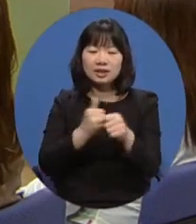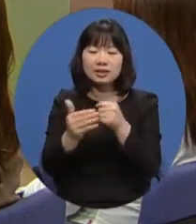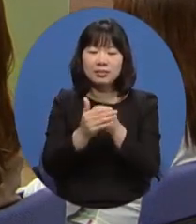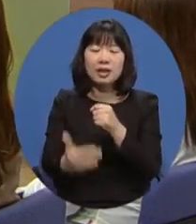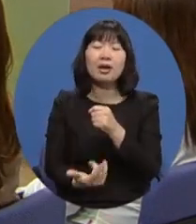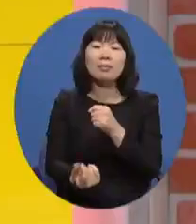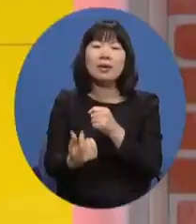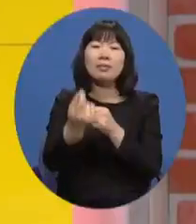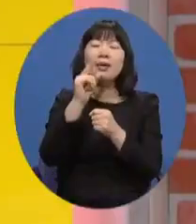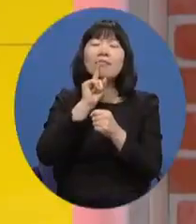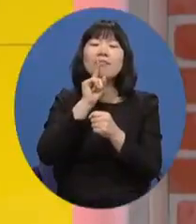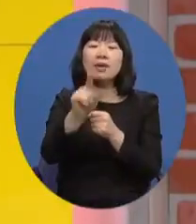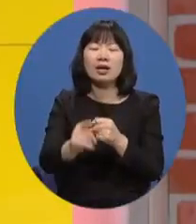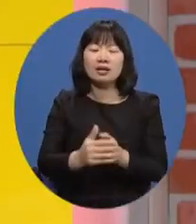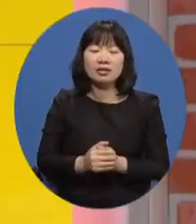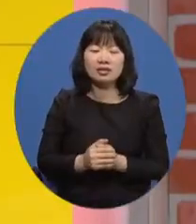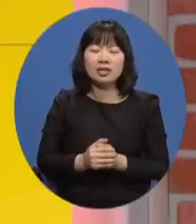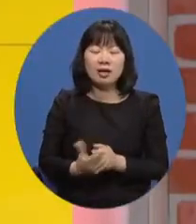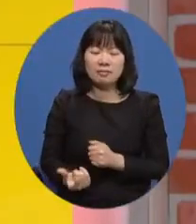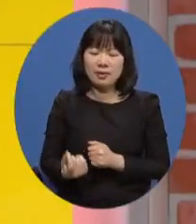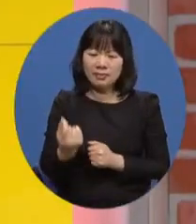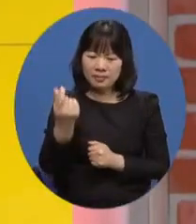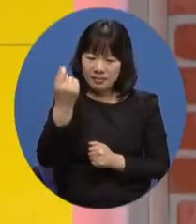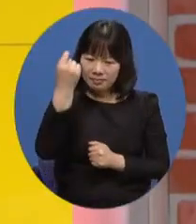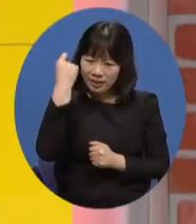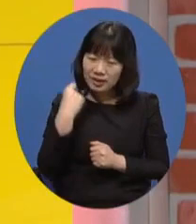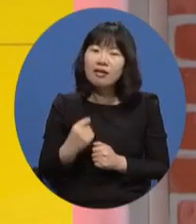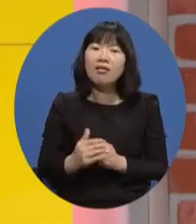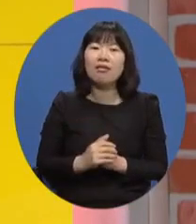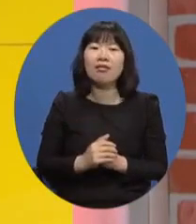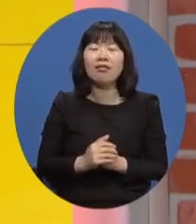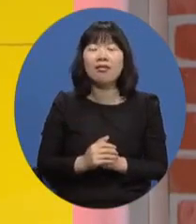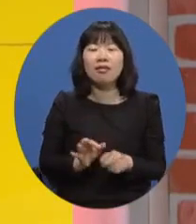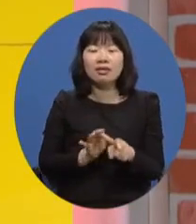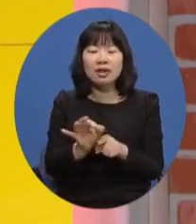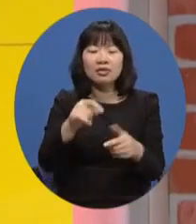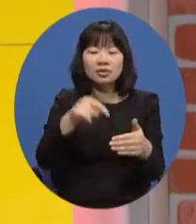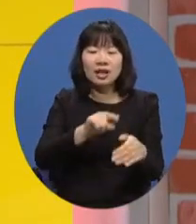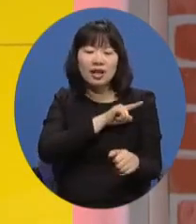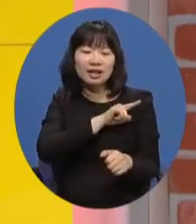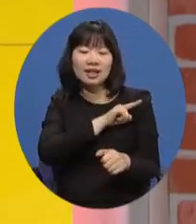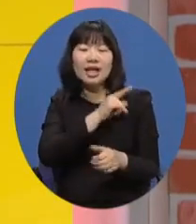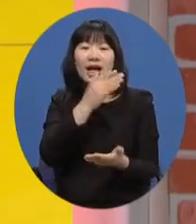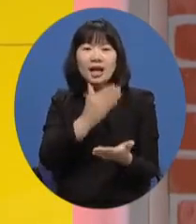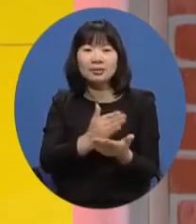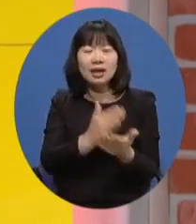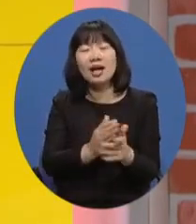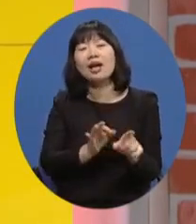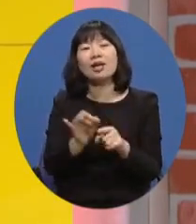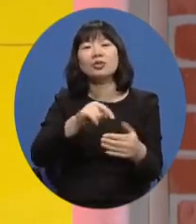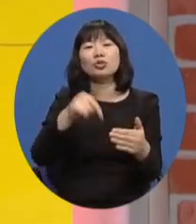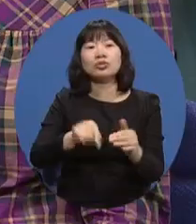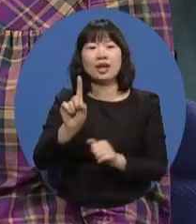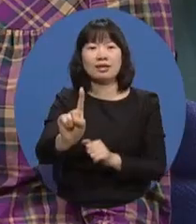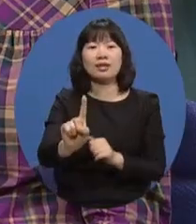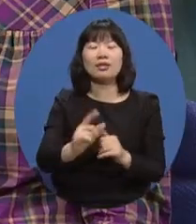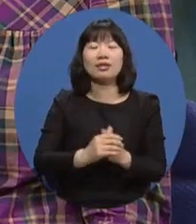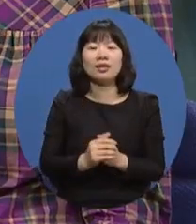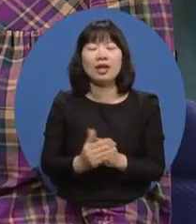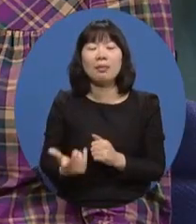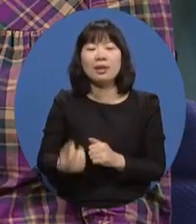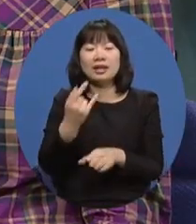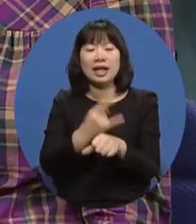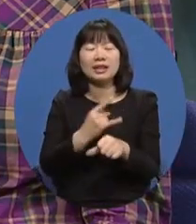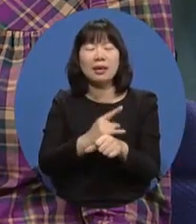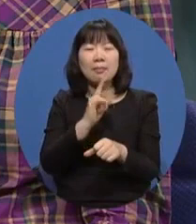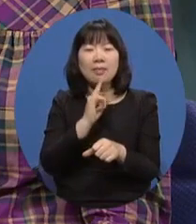자꾸 빨리빨리라고 해요. 근데 빨리 이것이 잔소리 중에 가장 하지 말아야 되는 잔소리 중에 하나예요.